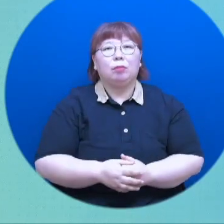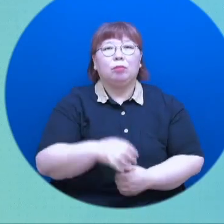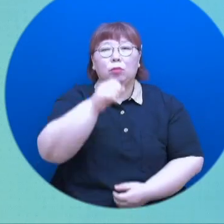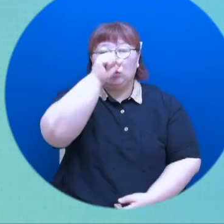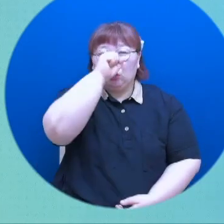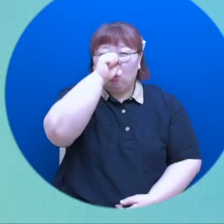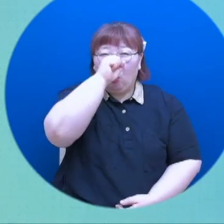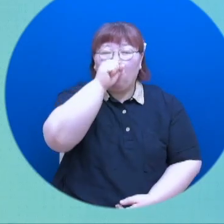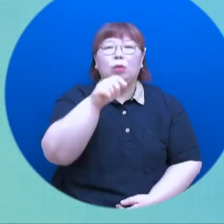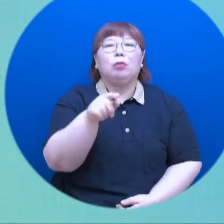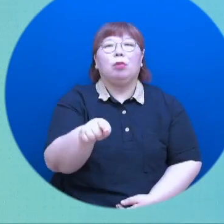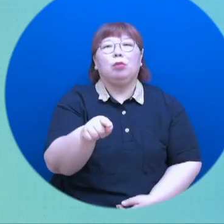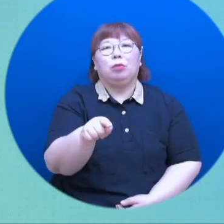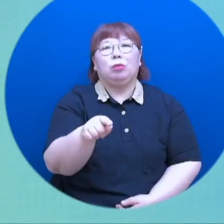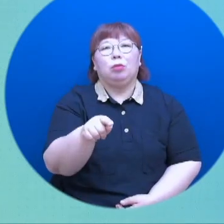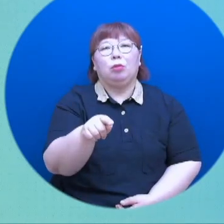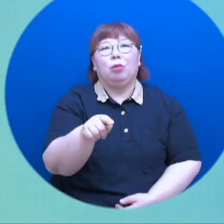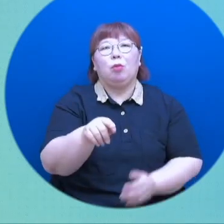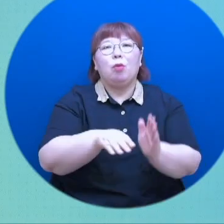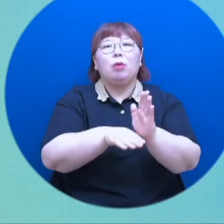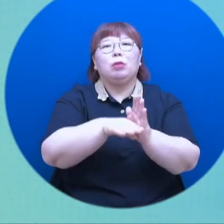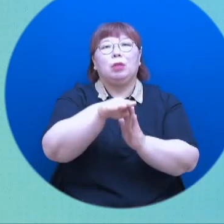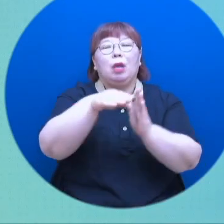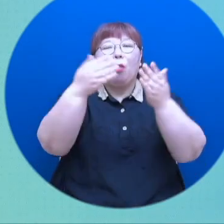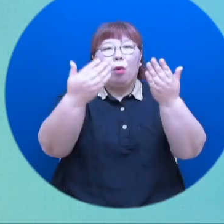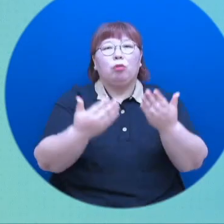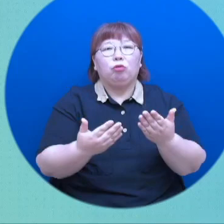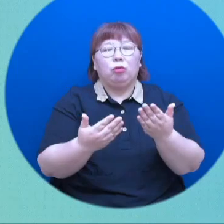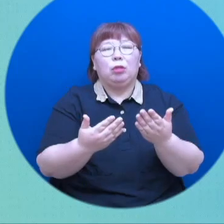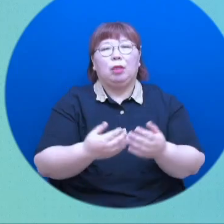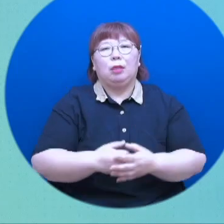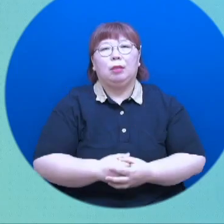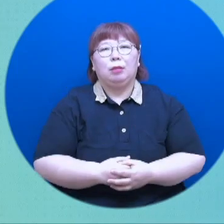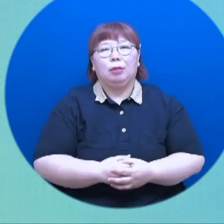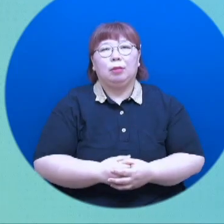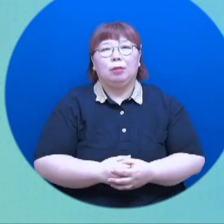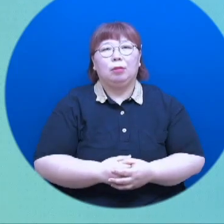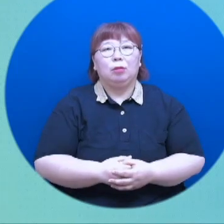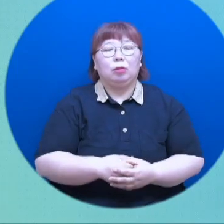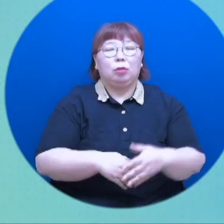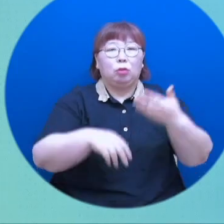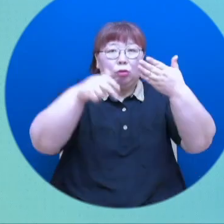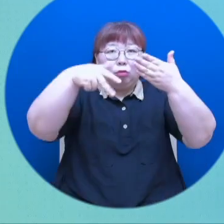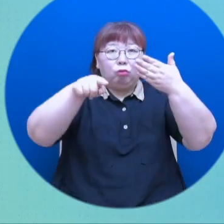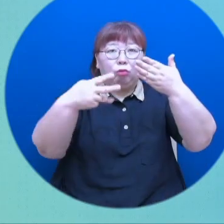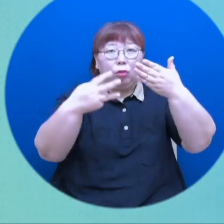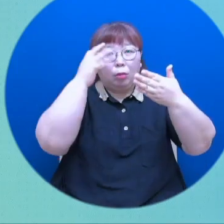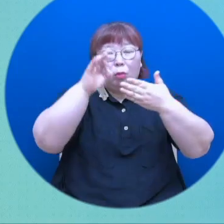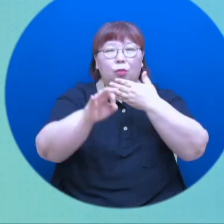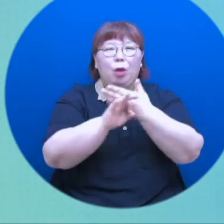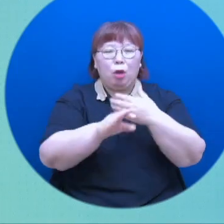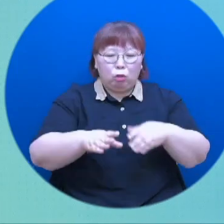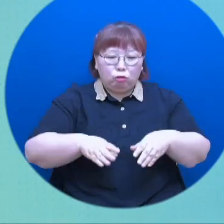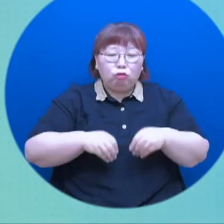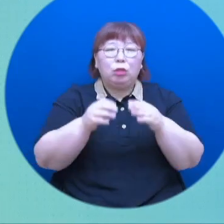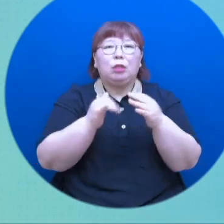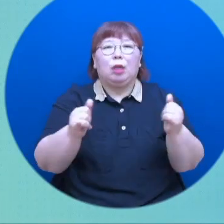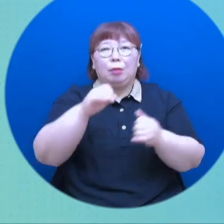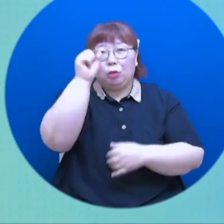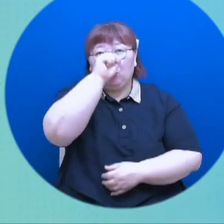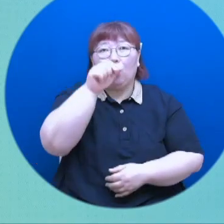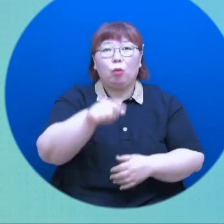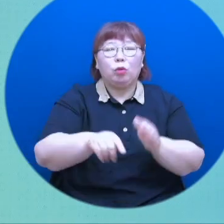것으로 채워주는 회복을 주시겠다 말씀해요. 9절에 보면 주린 영혼에게 좋은 것으로 채워주시는